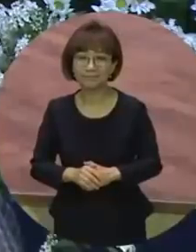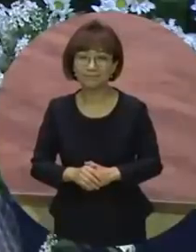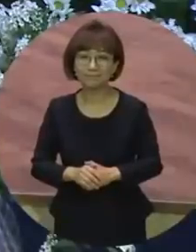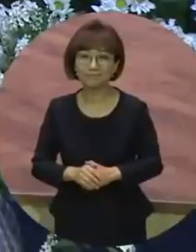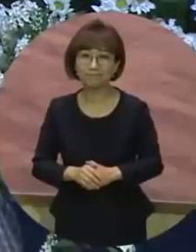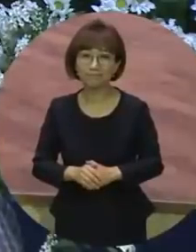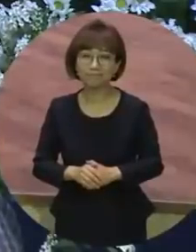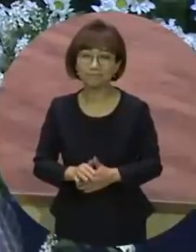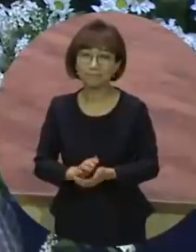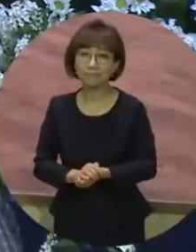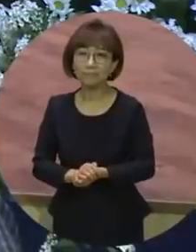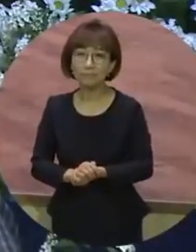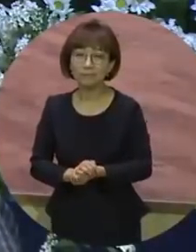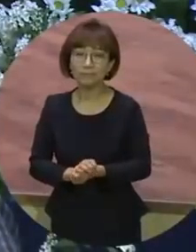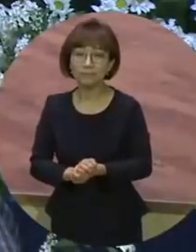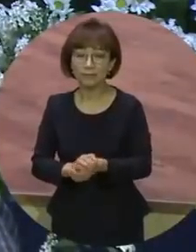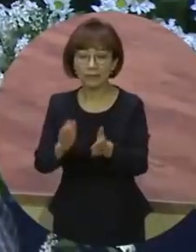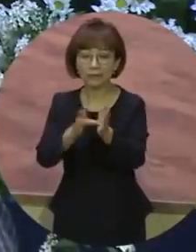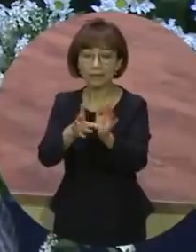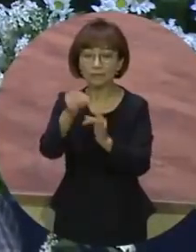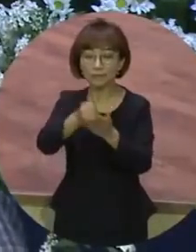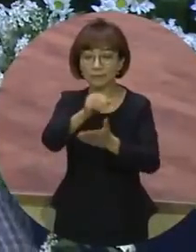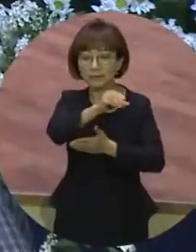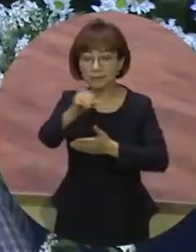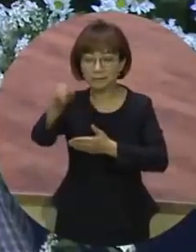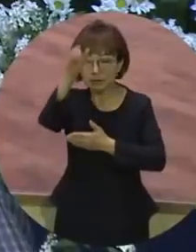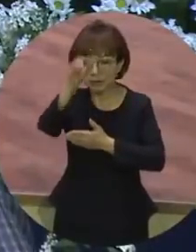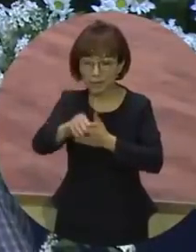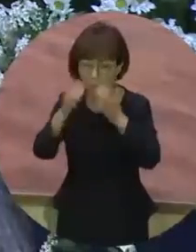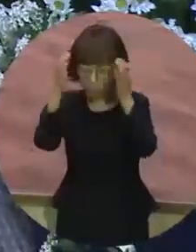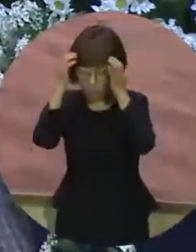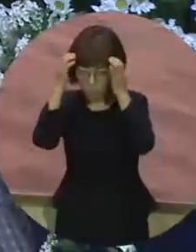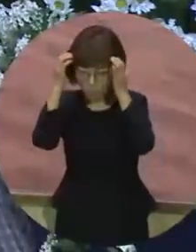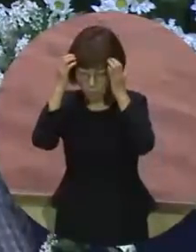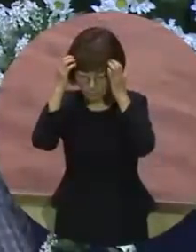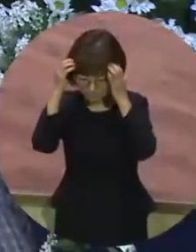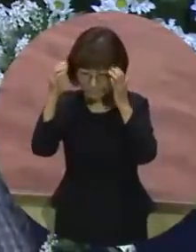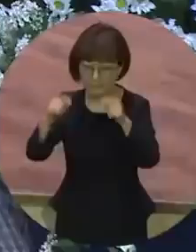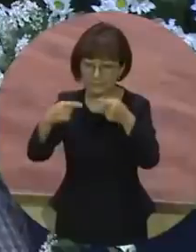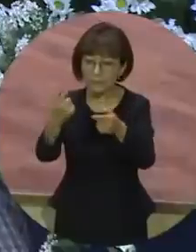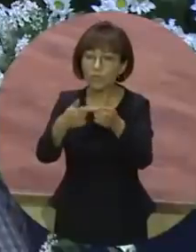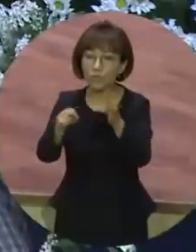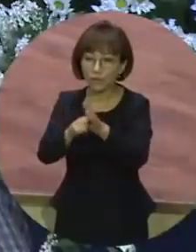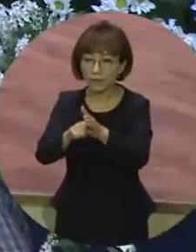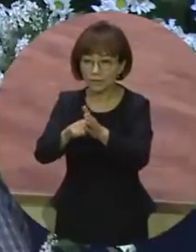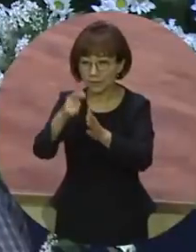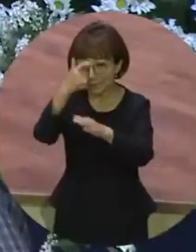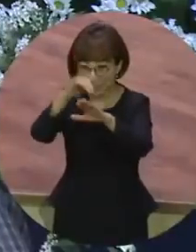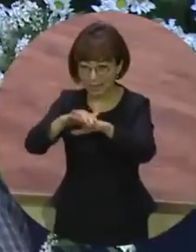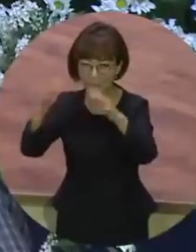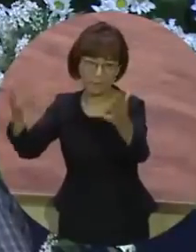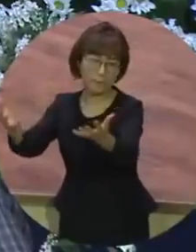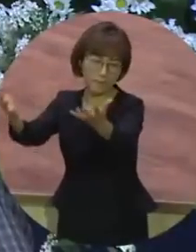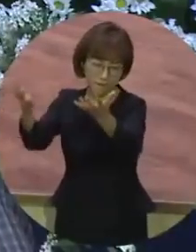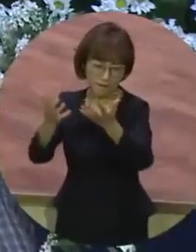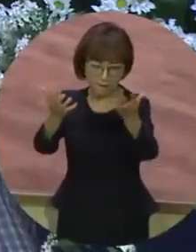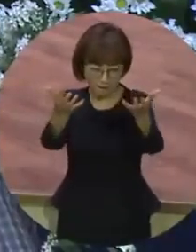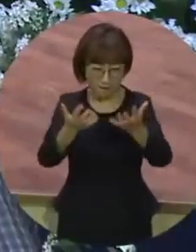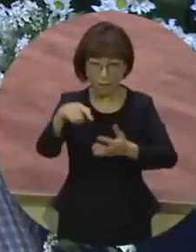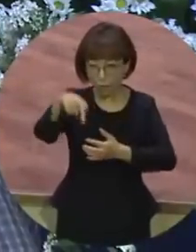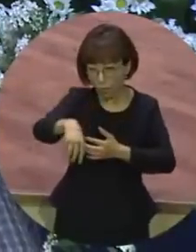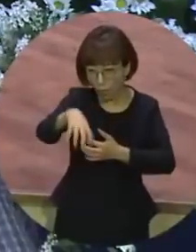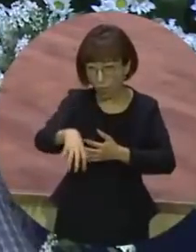고난주간에 고난과 부활에 대해서 하나님 감격하는 거 몇 개 있어. 언약 잡고, 언약 속에서, 언약 흐름